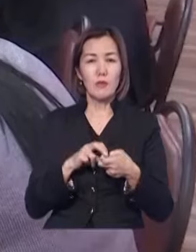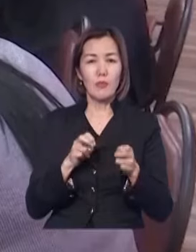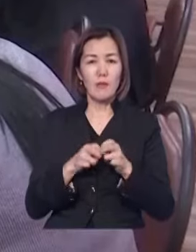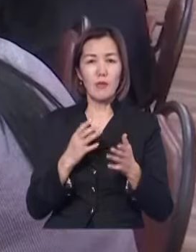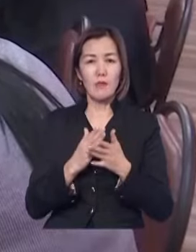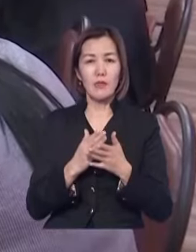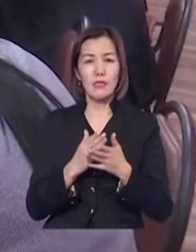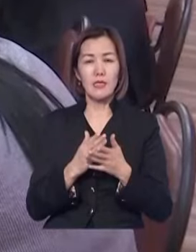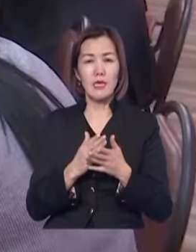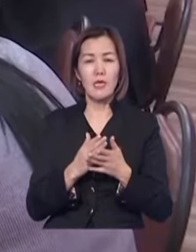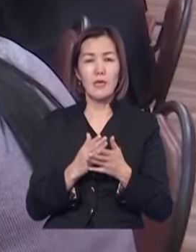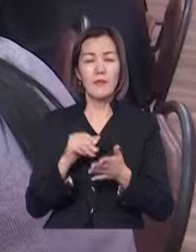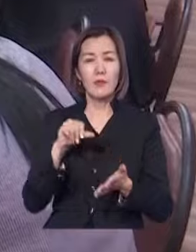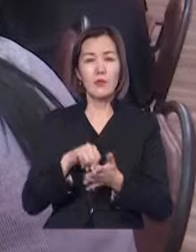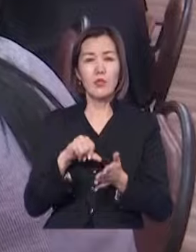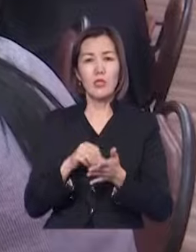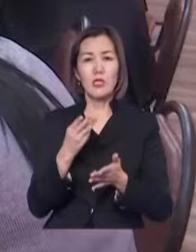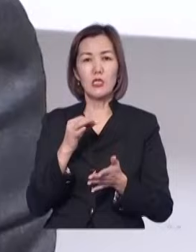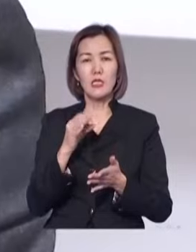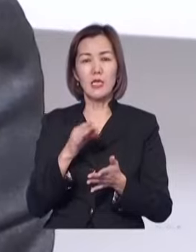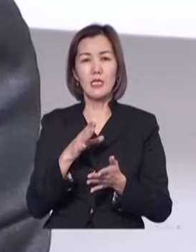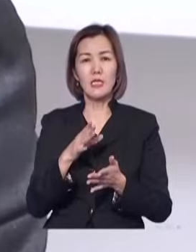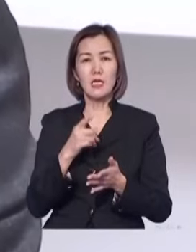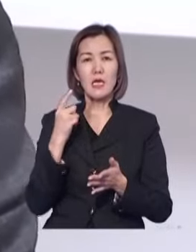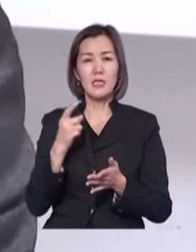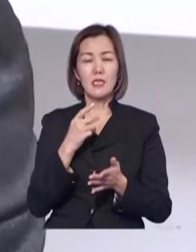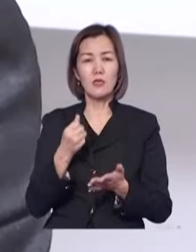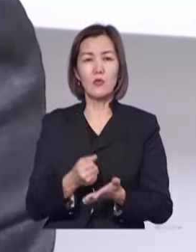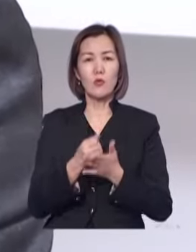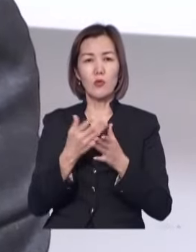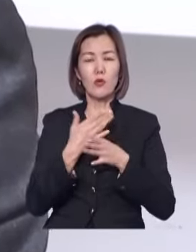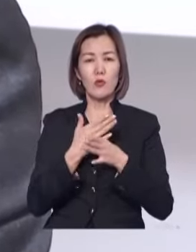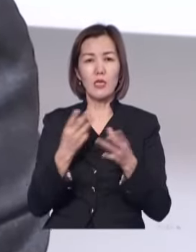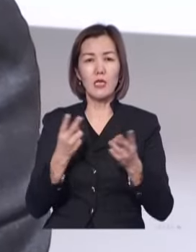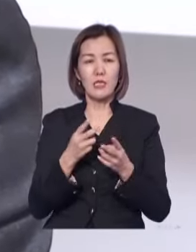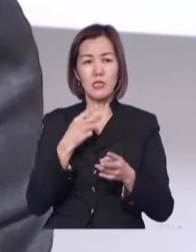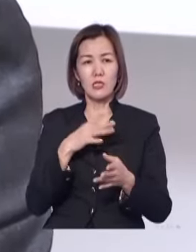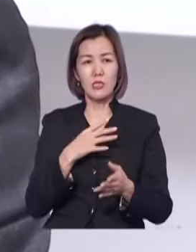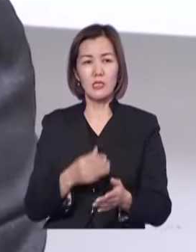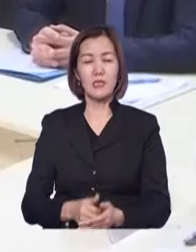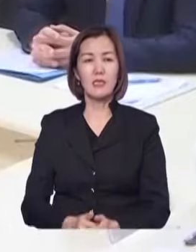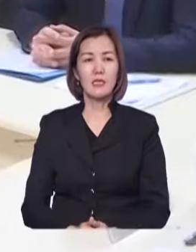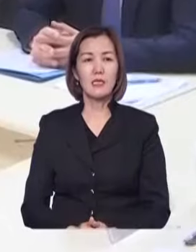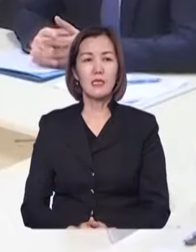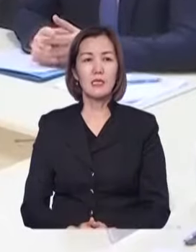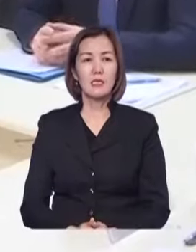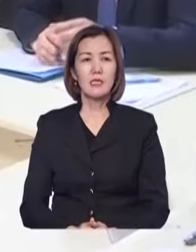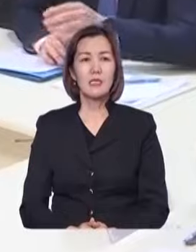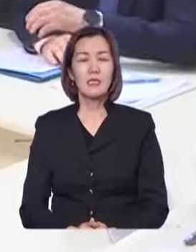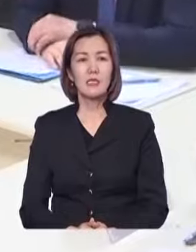мәселесі. Оған қоса сөз алғандар Шеңгелдідегі шаруаларға қолдау көрсету керектігін жеткізді.